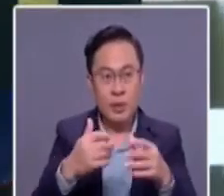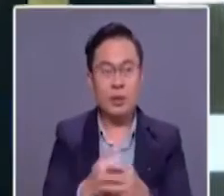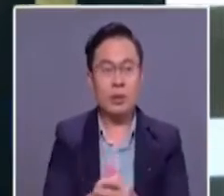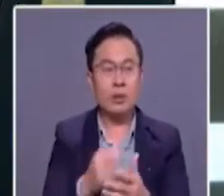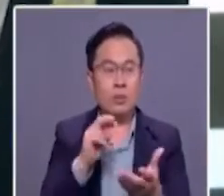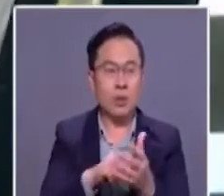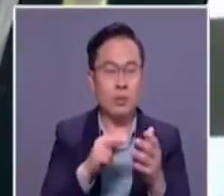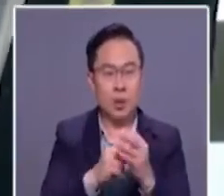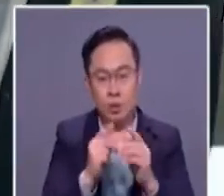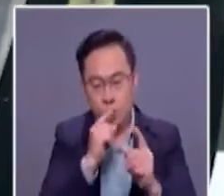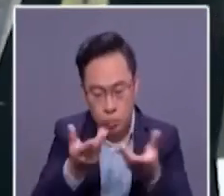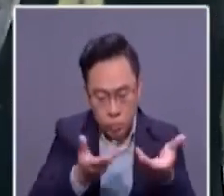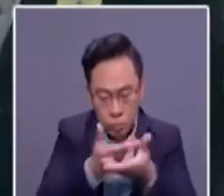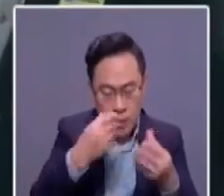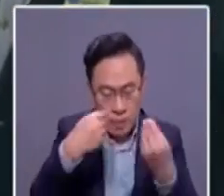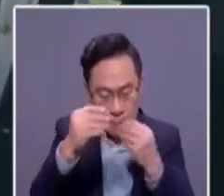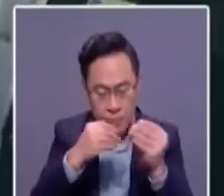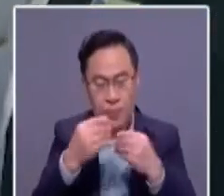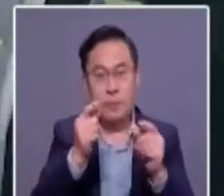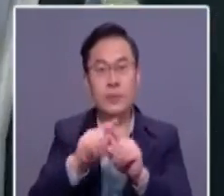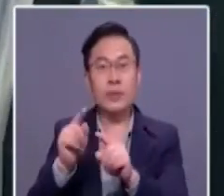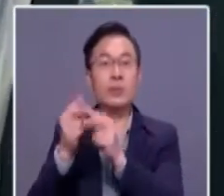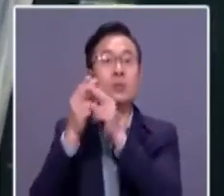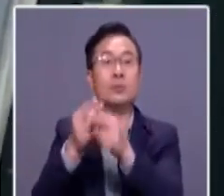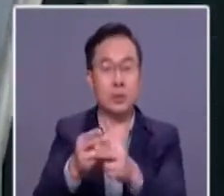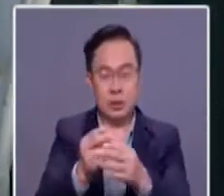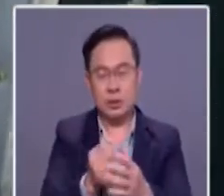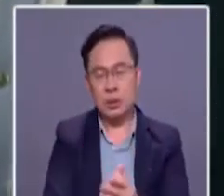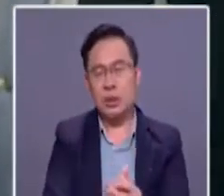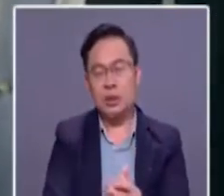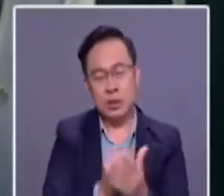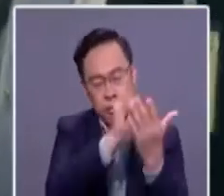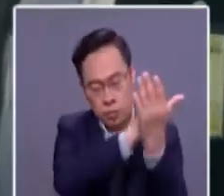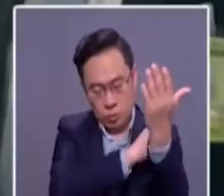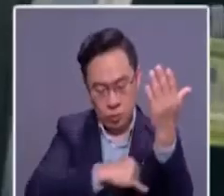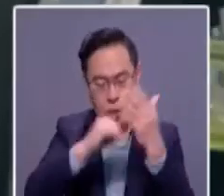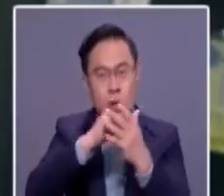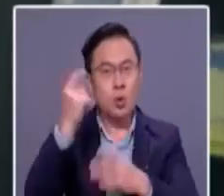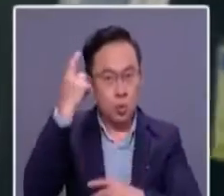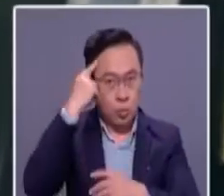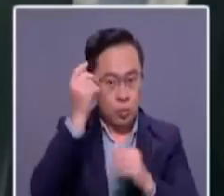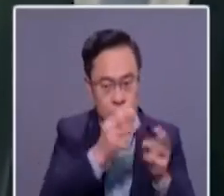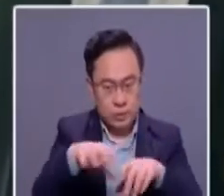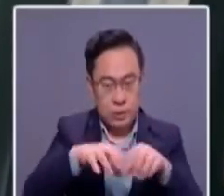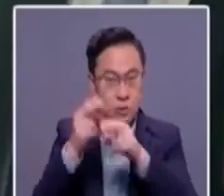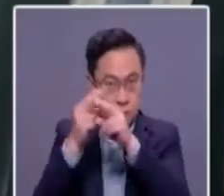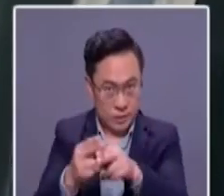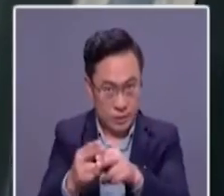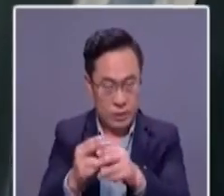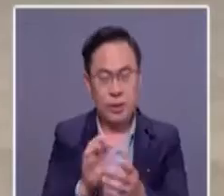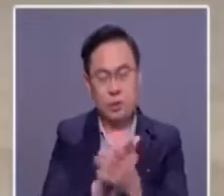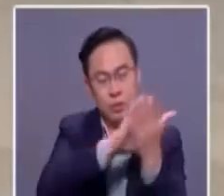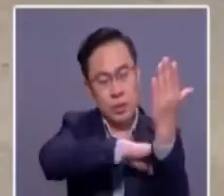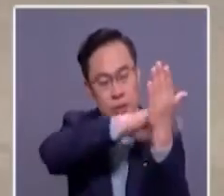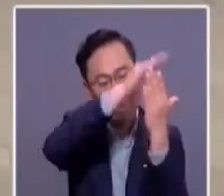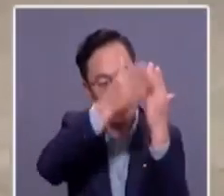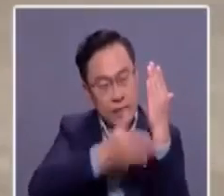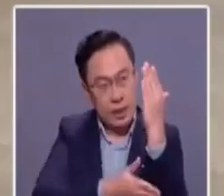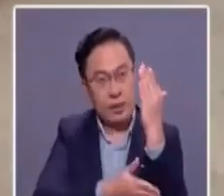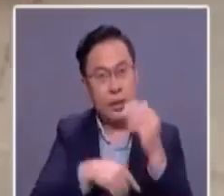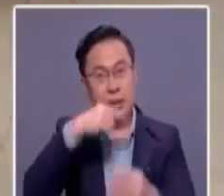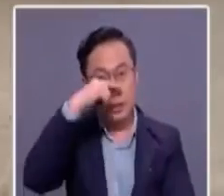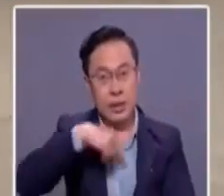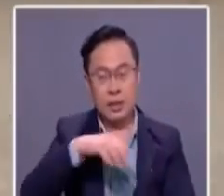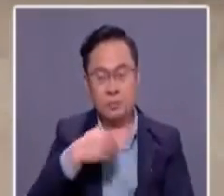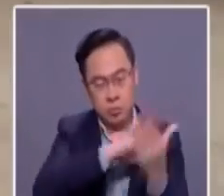ำไปคุยเพื่อความเหมาะสมละกันนะคะคาดว่าทุกจังหวัดจะให้ความร่วมมือส่วนจุดผ่อนปรนตามชายแดนทั้ง51แห่งปิดห